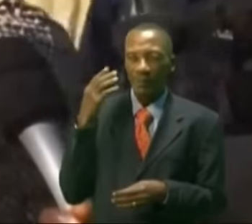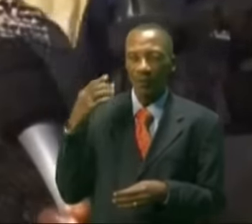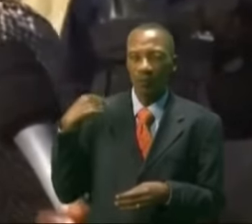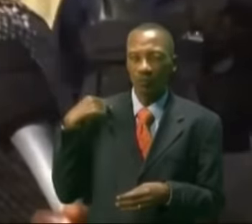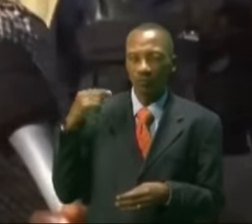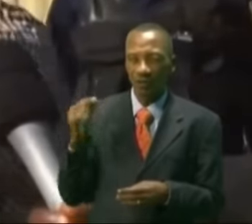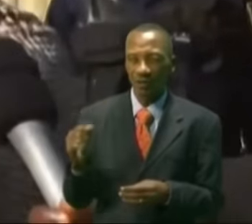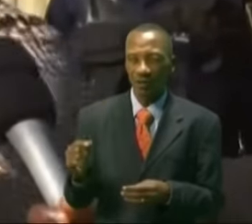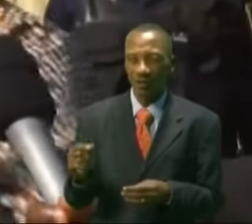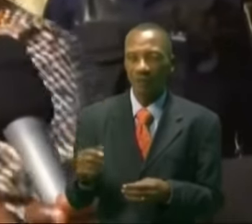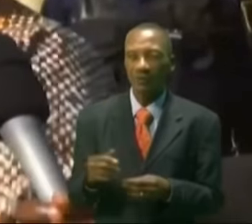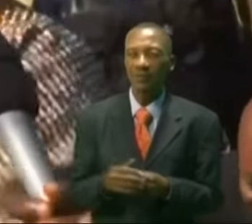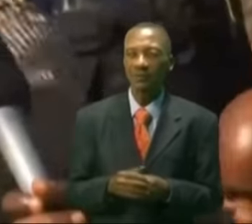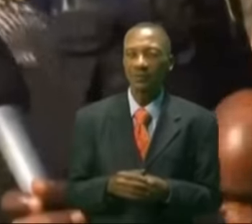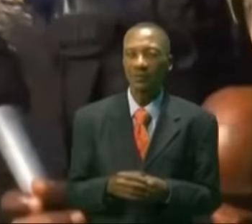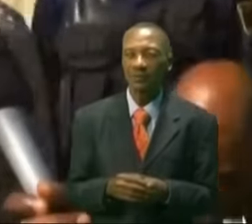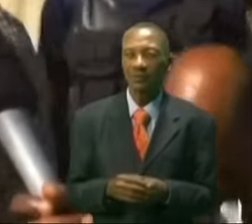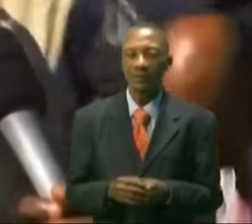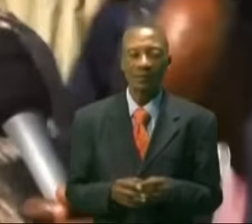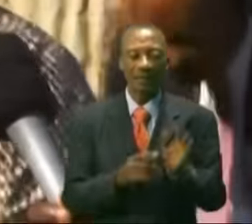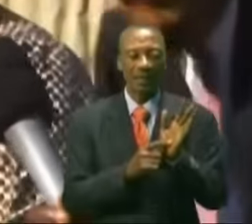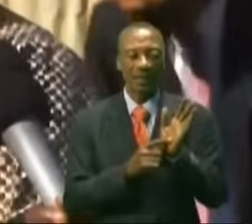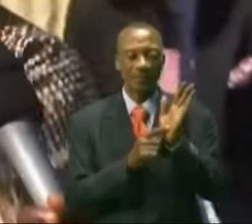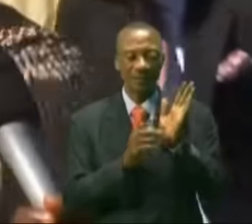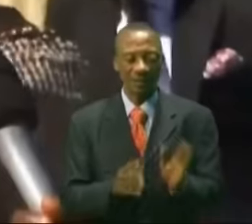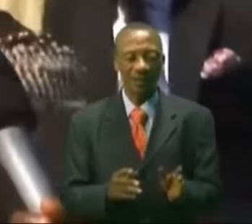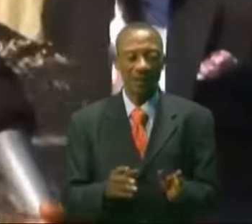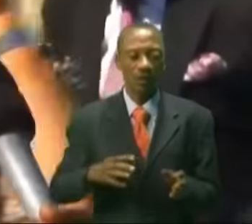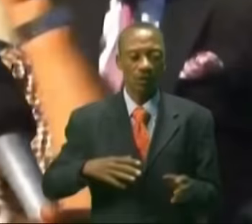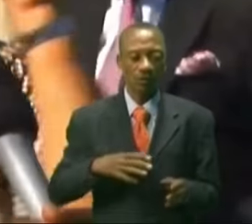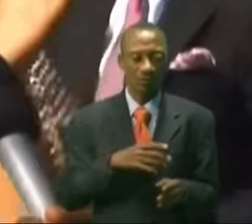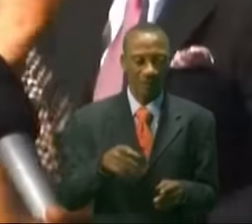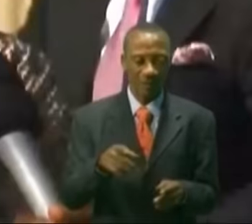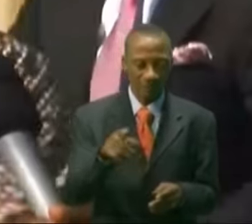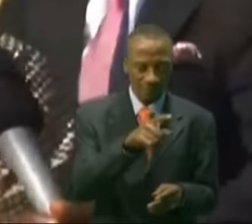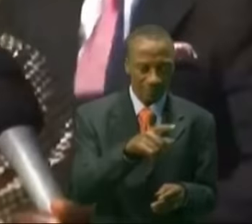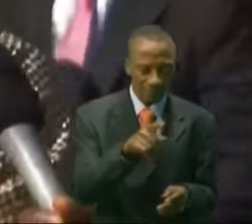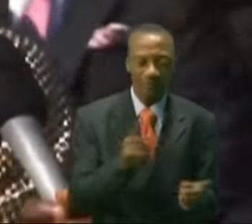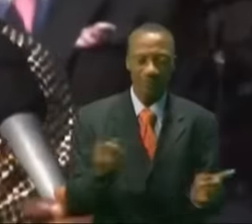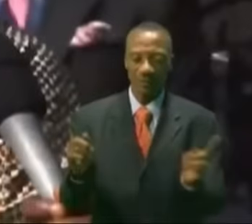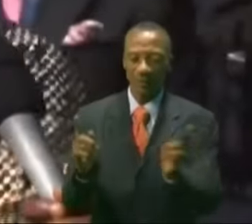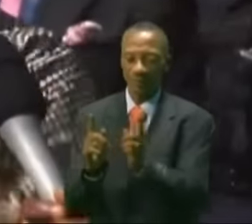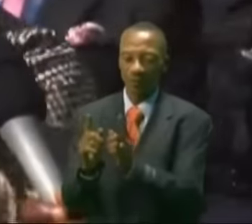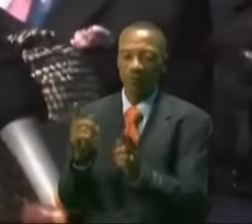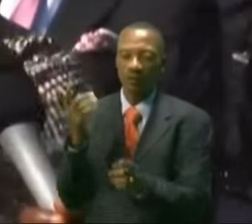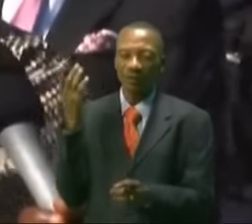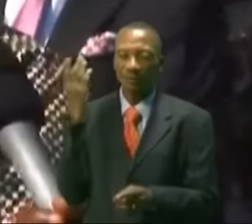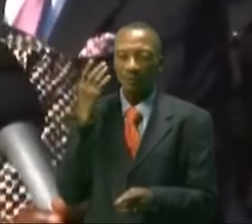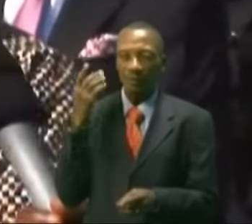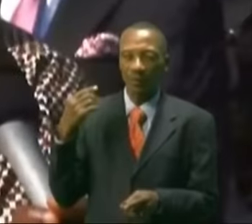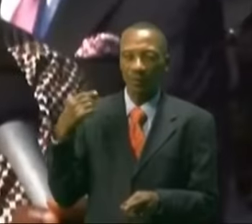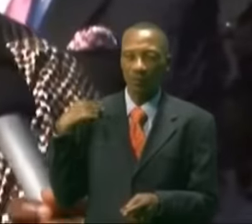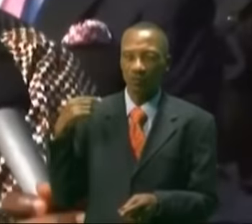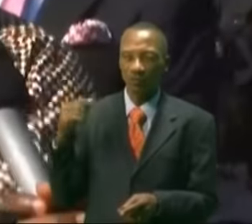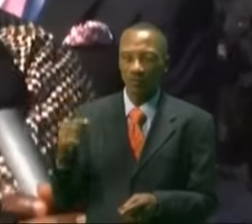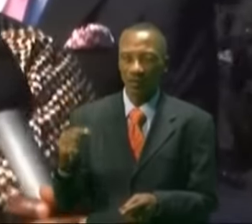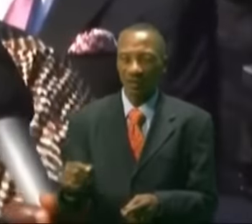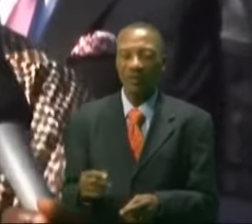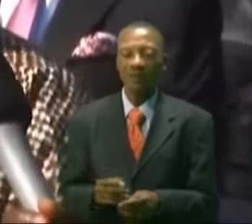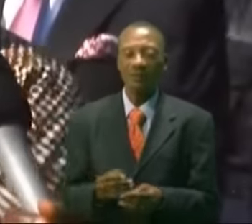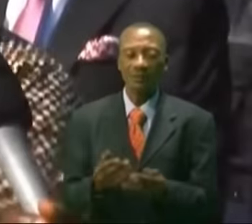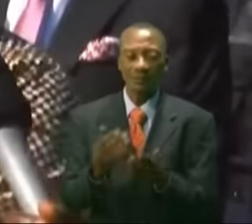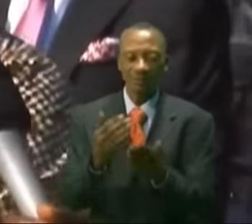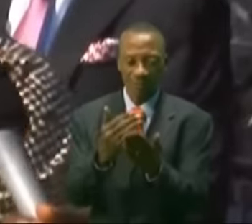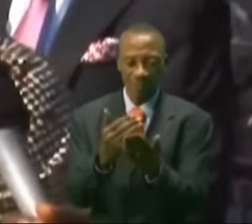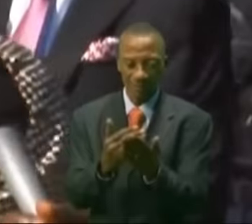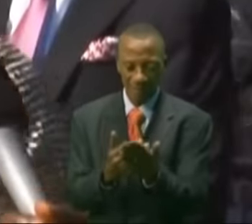Ba représentant na bino, ba comité na bino, ba rokene epai papa gouverneur. Ba yana ba liste po ba zabiloko